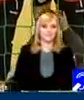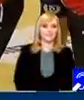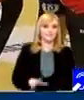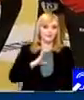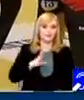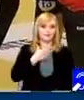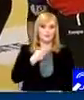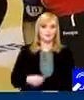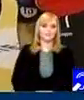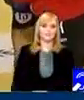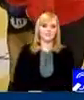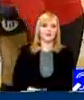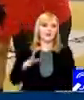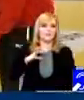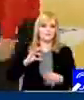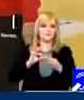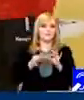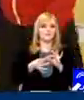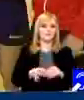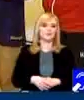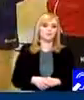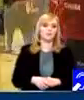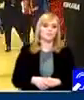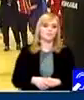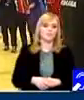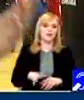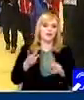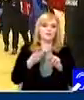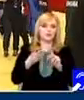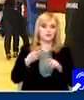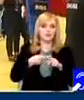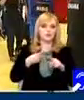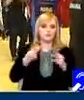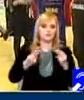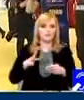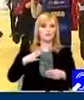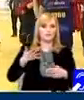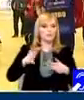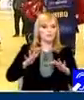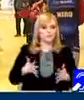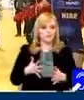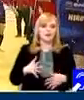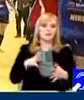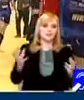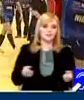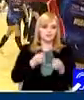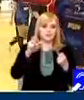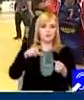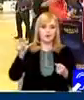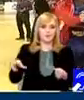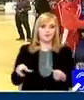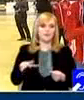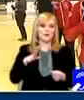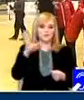foarte frumos. Foarte, foarte greu. În repriza a doua eram foarte obosite, însă cred că cu sprijinul publicului am